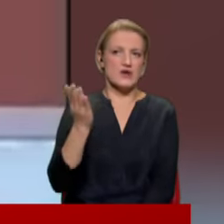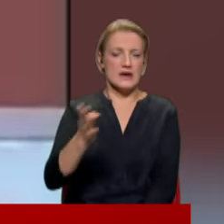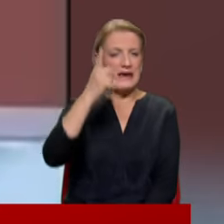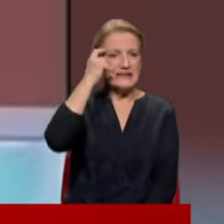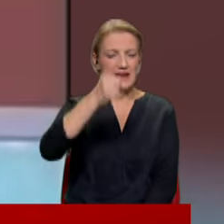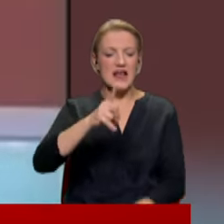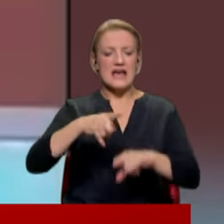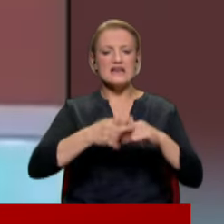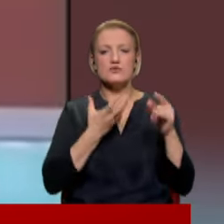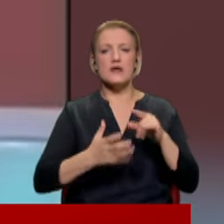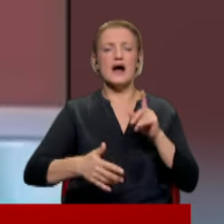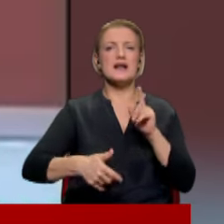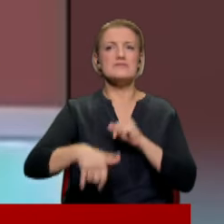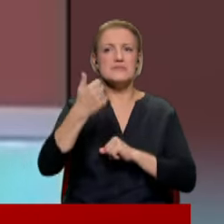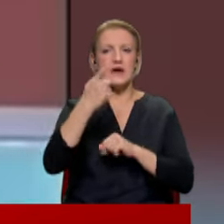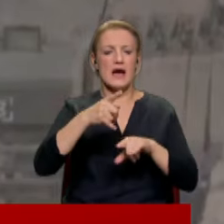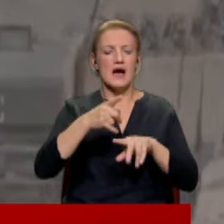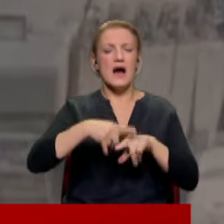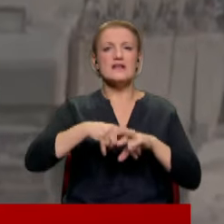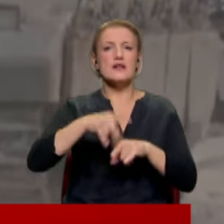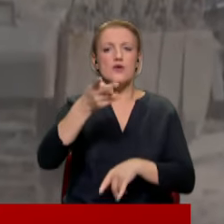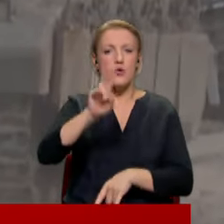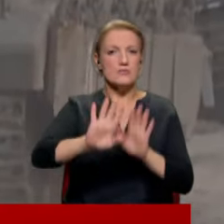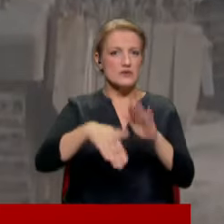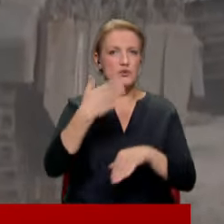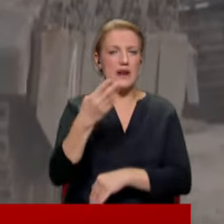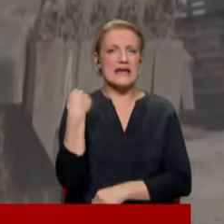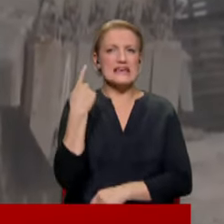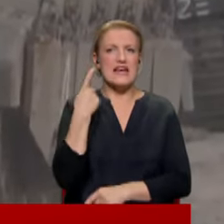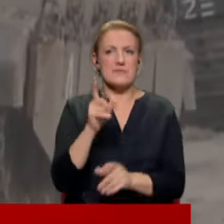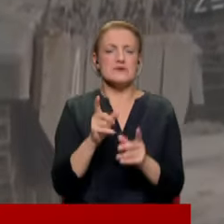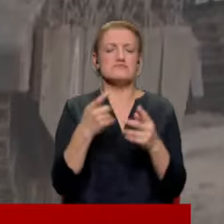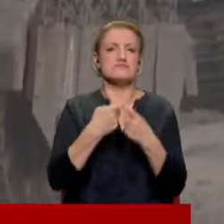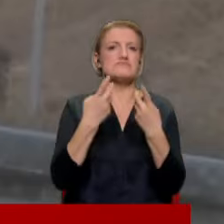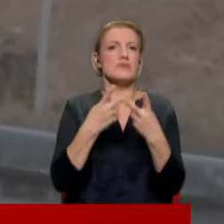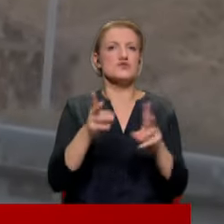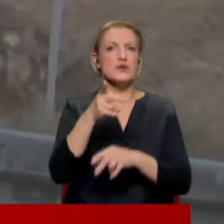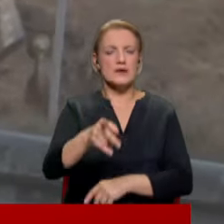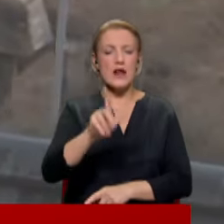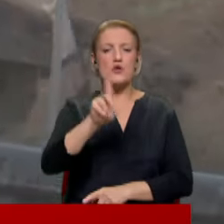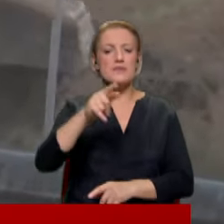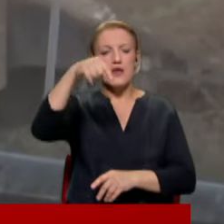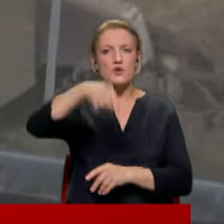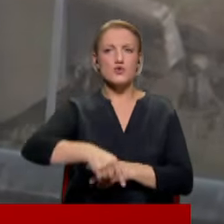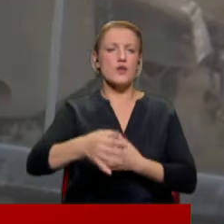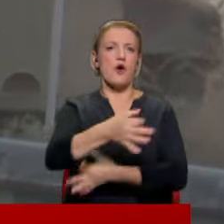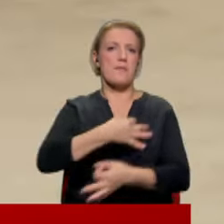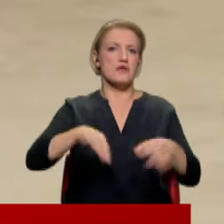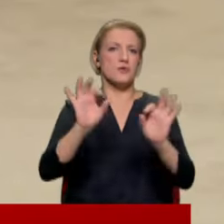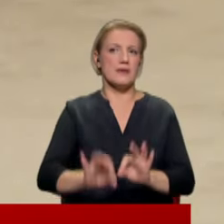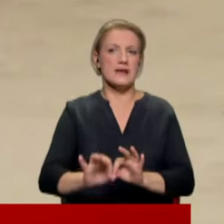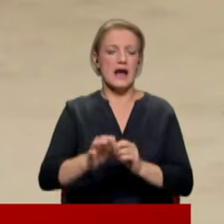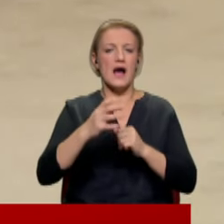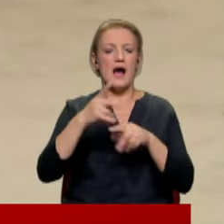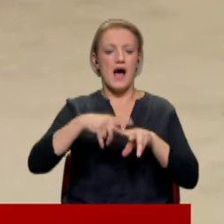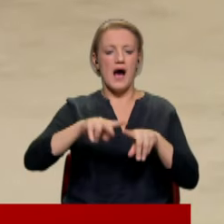İsrail Hizbullah lideri Hasan nasrallah öldürmesinin ardından yeni bir cephe açtı Lübnan'ın güneyine kara harekatı başlattı